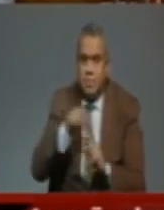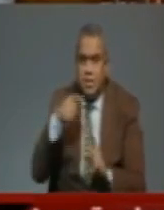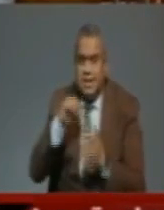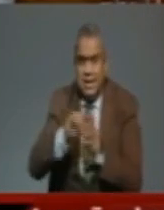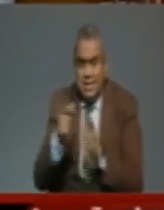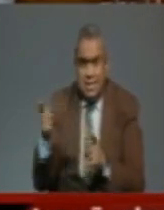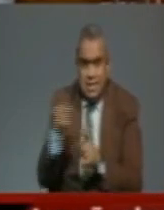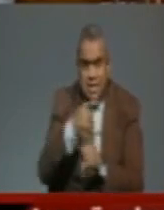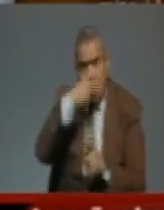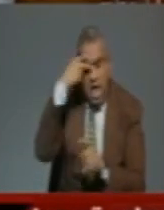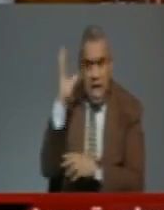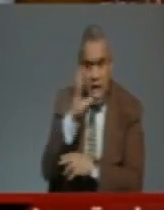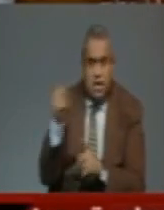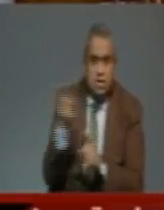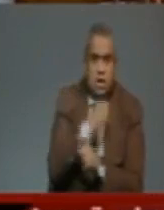طابة.